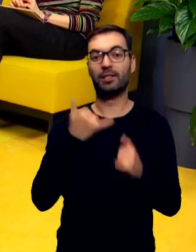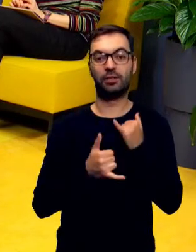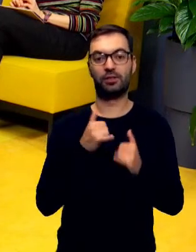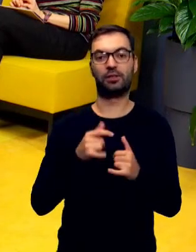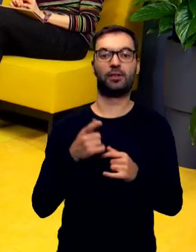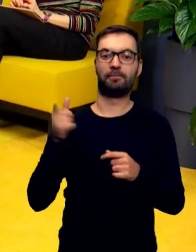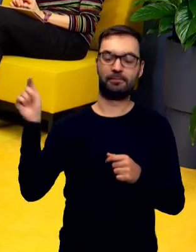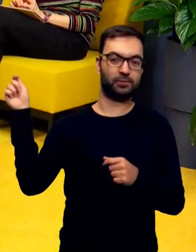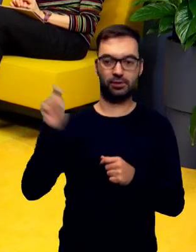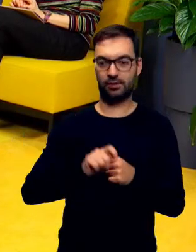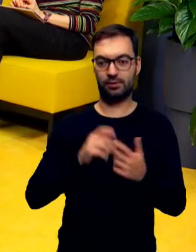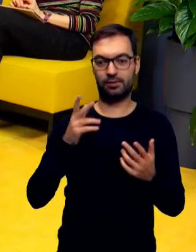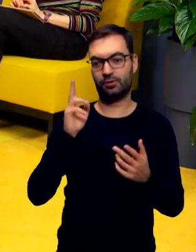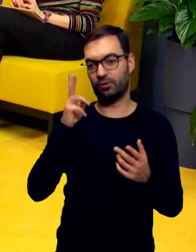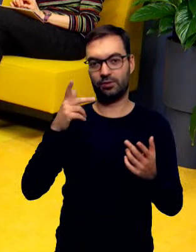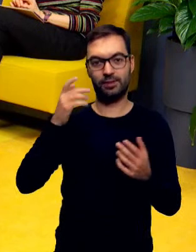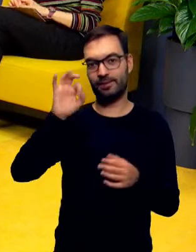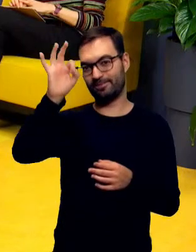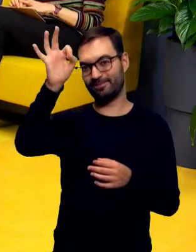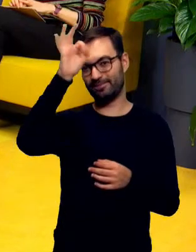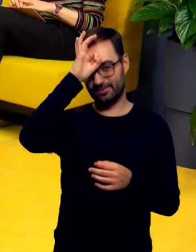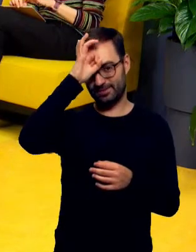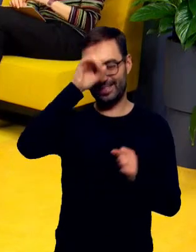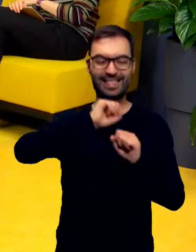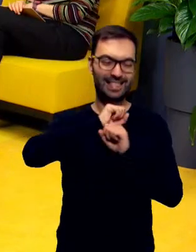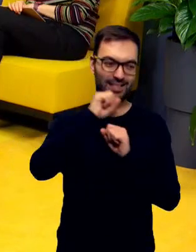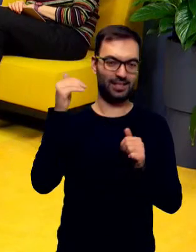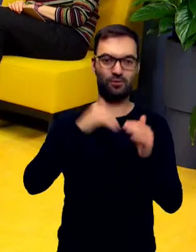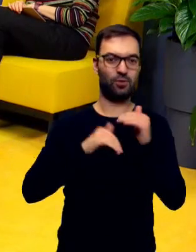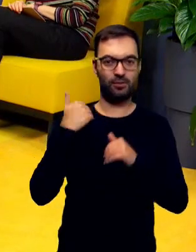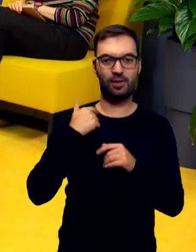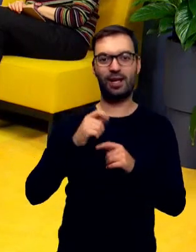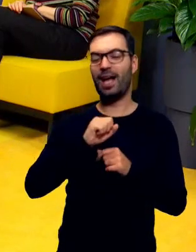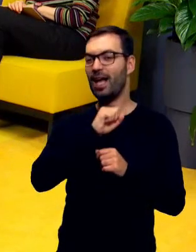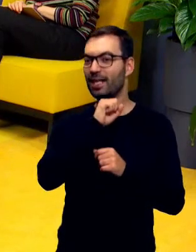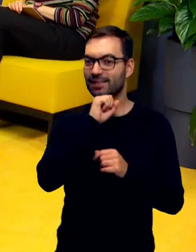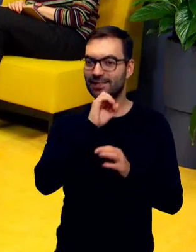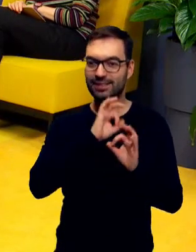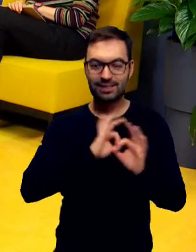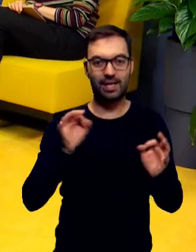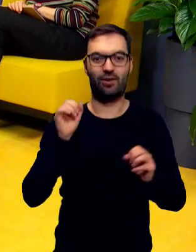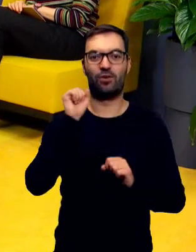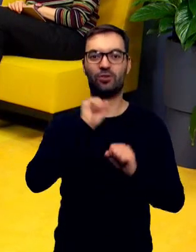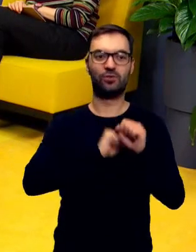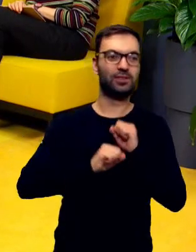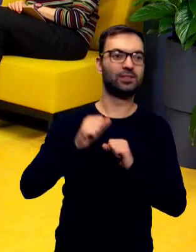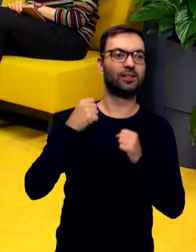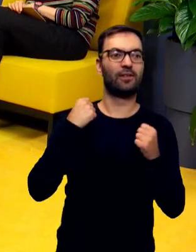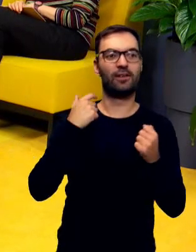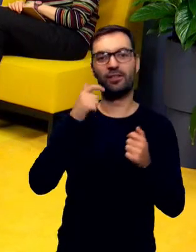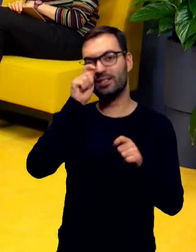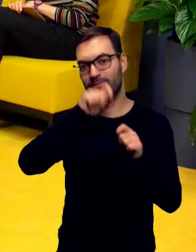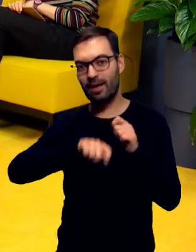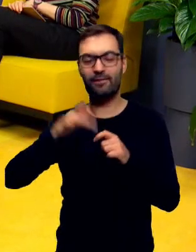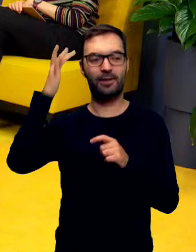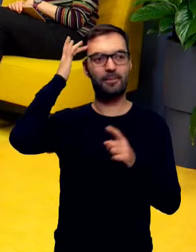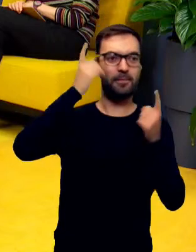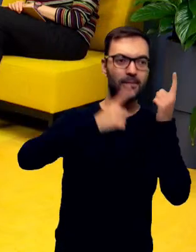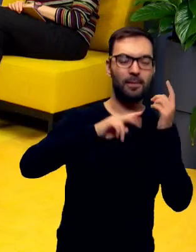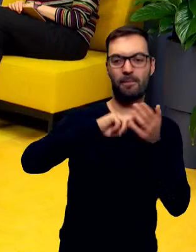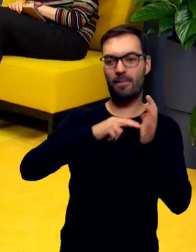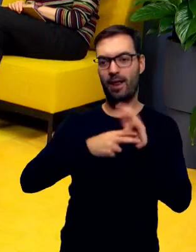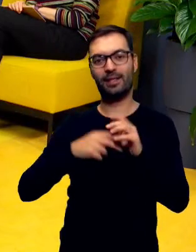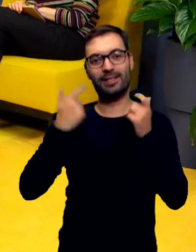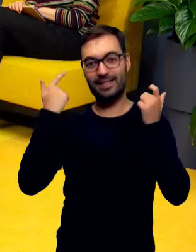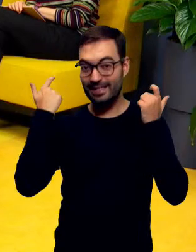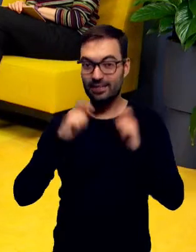jeżeli przyjeżdża ktoś, kto nigdy w życiu nie był w Tatrach, ale nie wykonał żadnego wysiłku, żeby nie zadał sobie żadnego